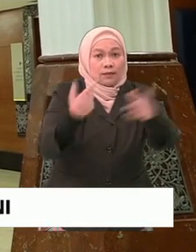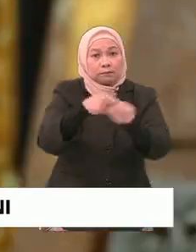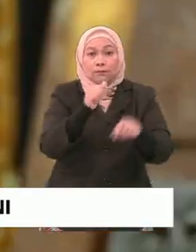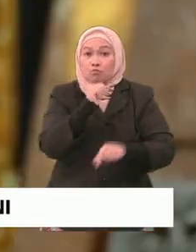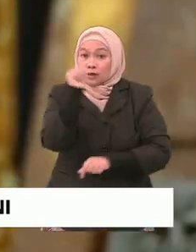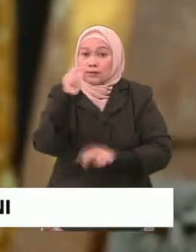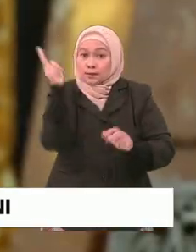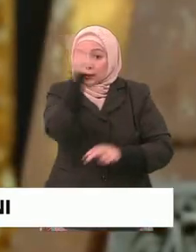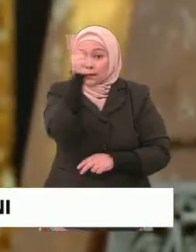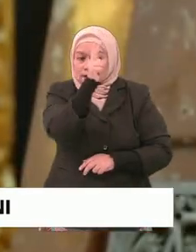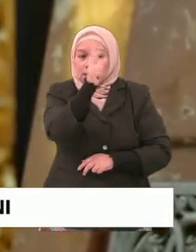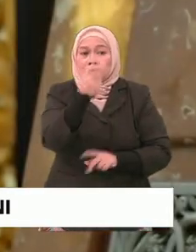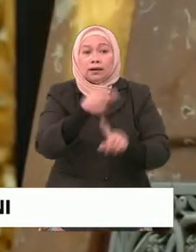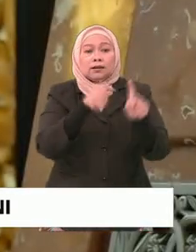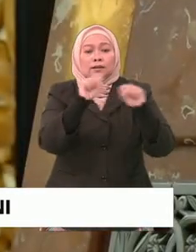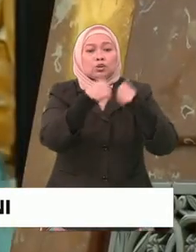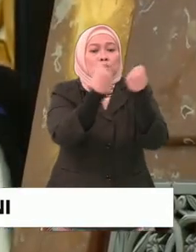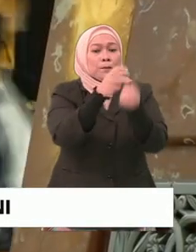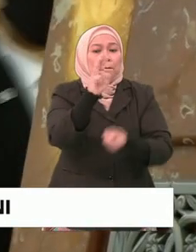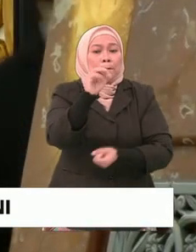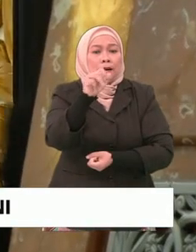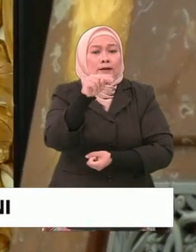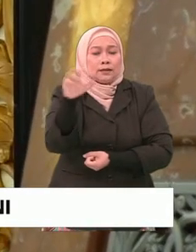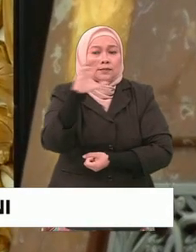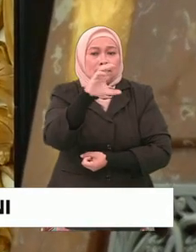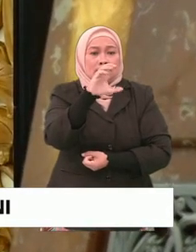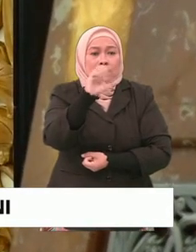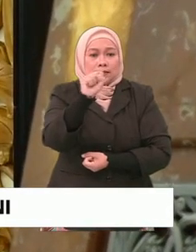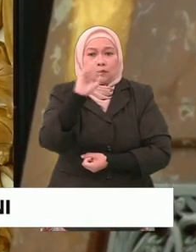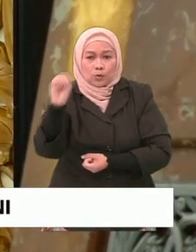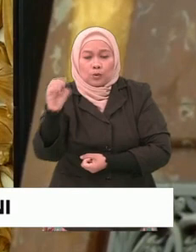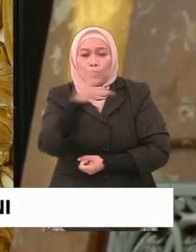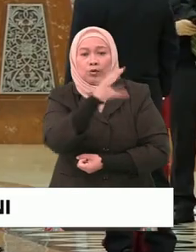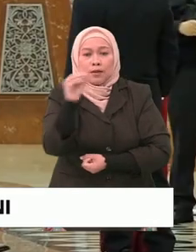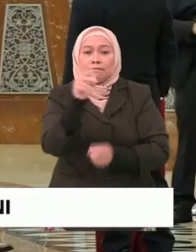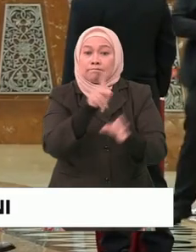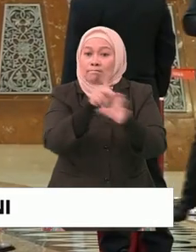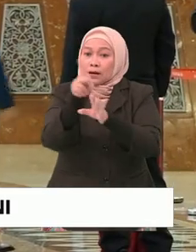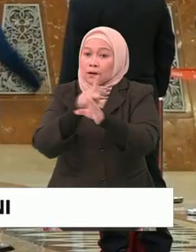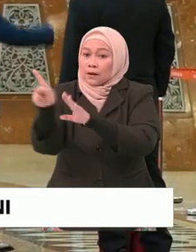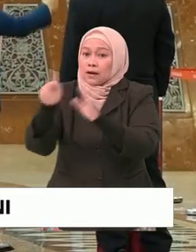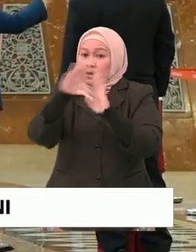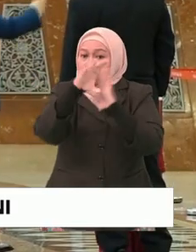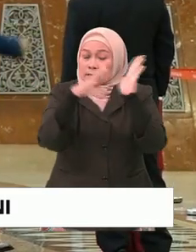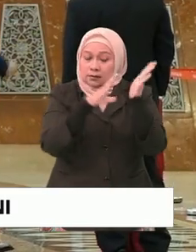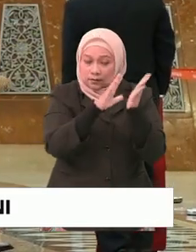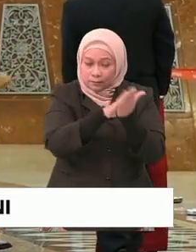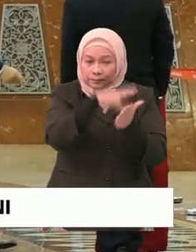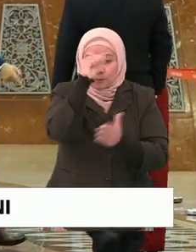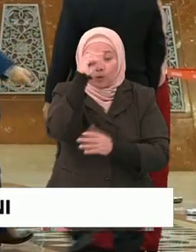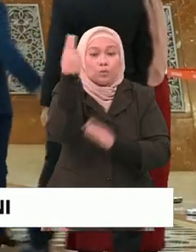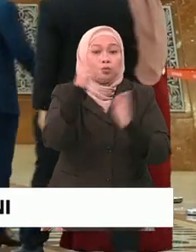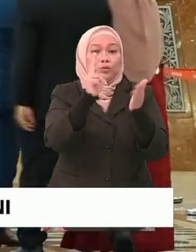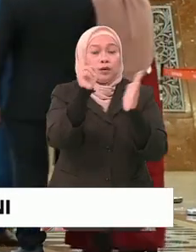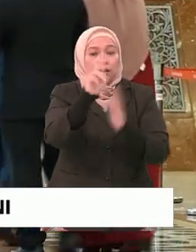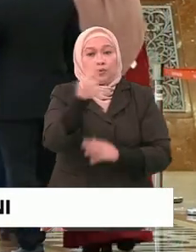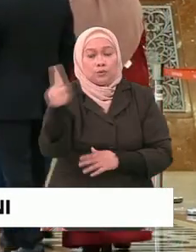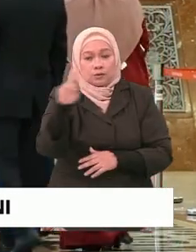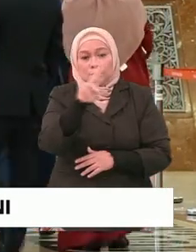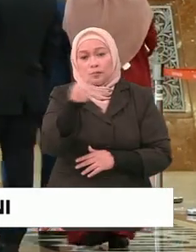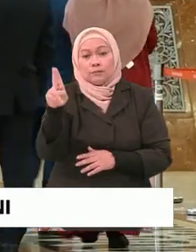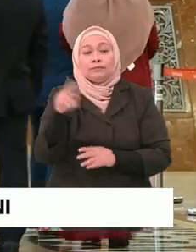kumpulan masyarakat madani CSO patipati politik dan pakar Academy berkaitan parameter gumpalan Rang undang-undang